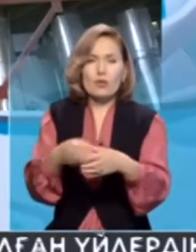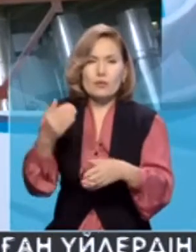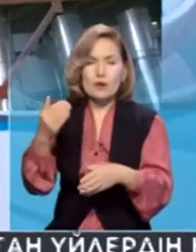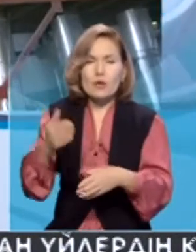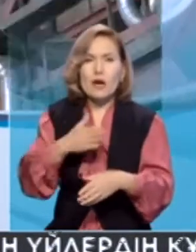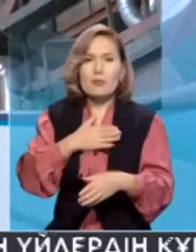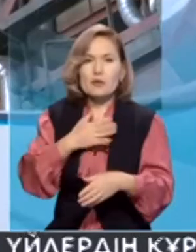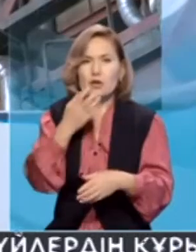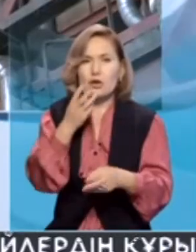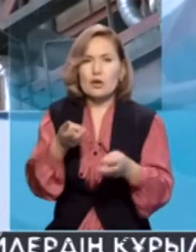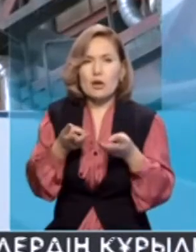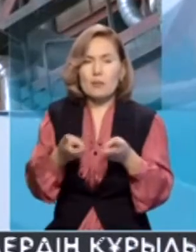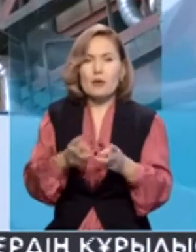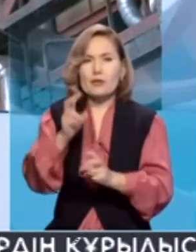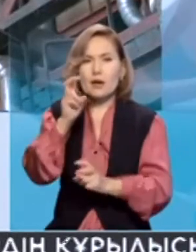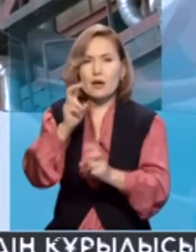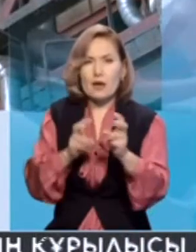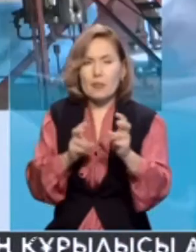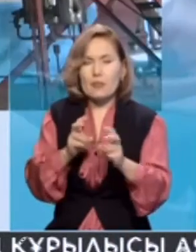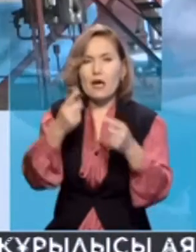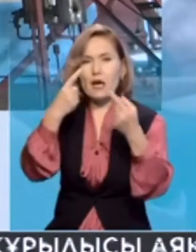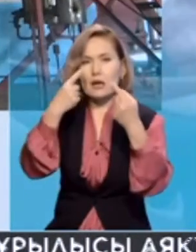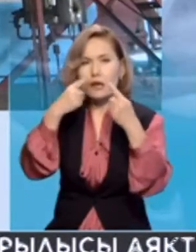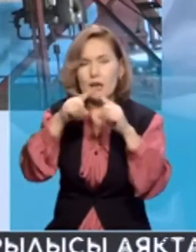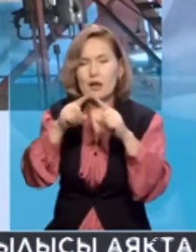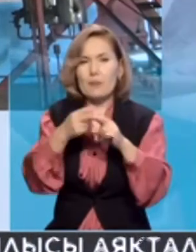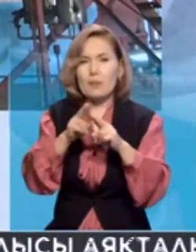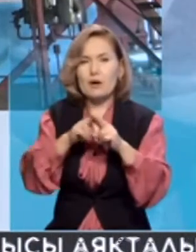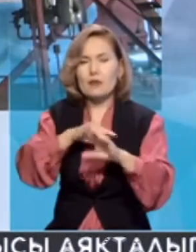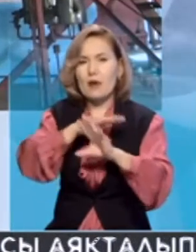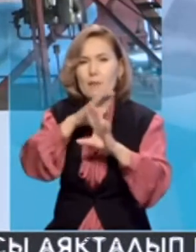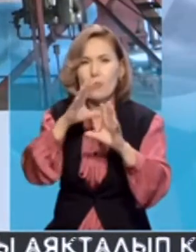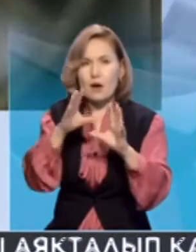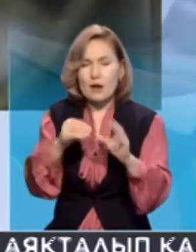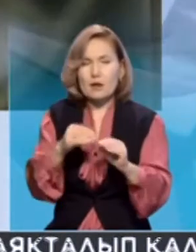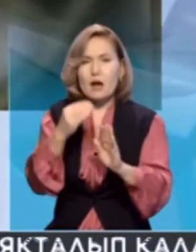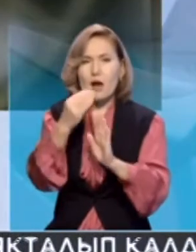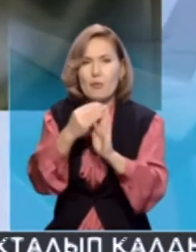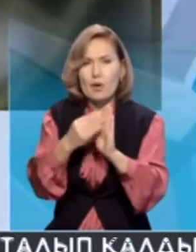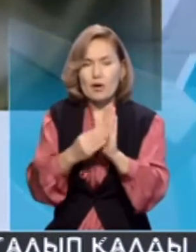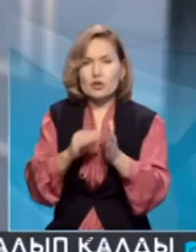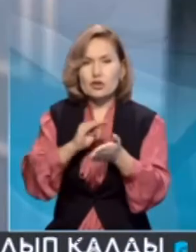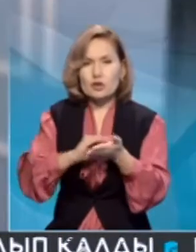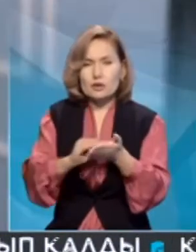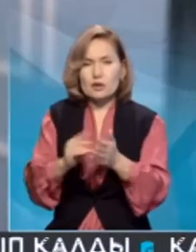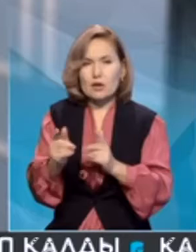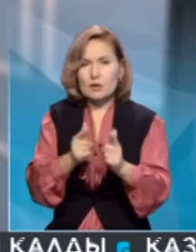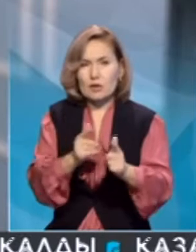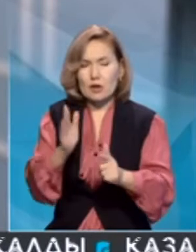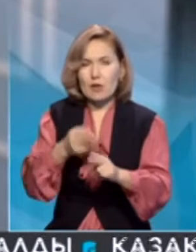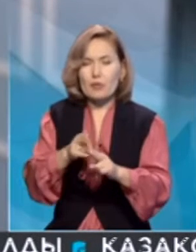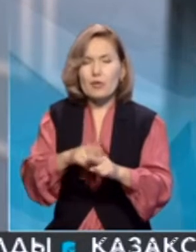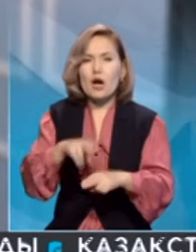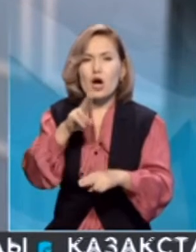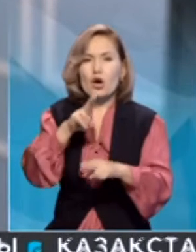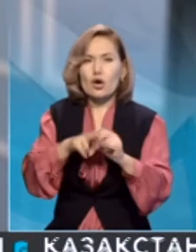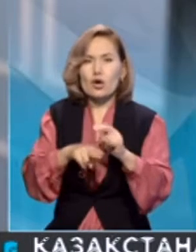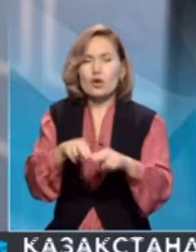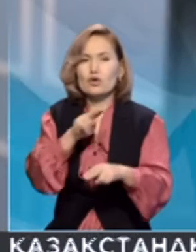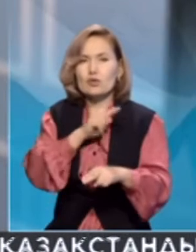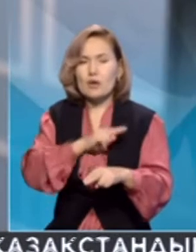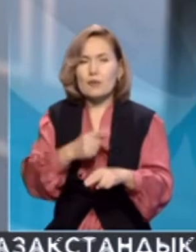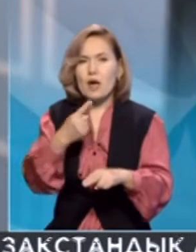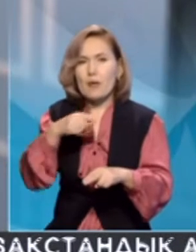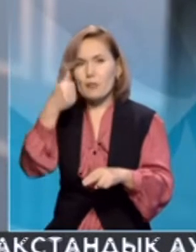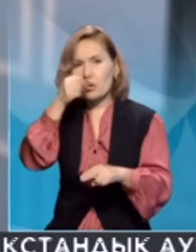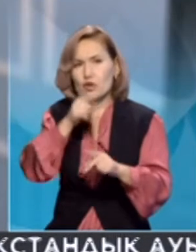біздегі жылу электр орталығының техникалық экономикалық негіздемесін қайта жасайтын болады. Құрылыс жұмыстары бір жарым жыл